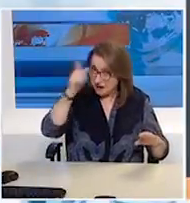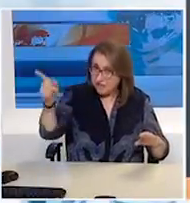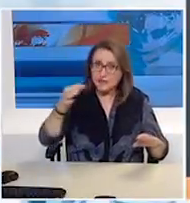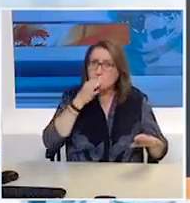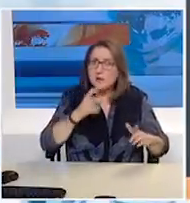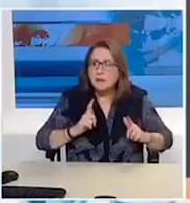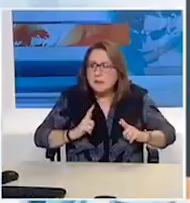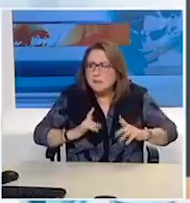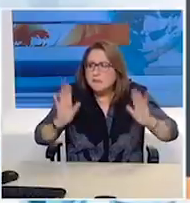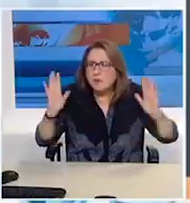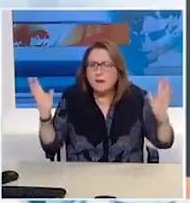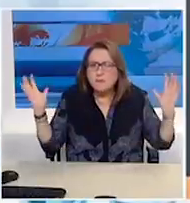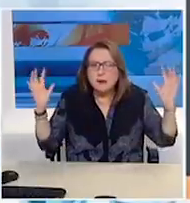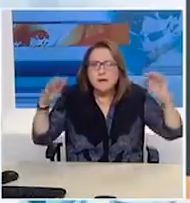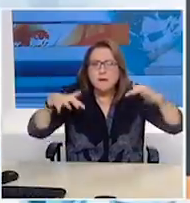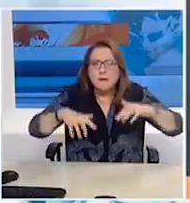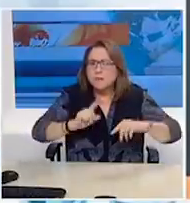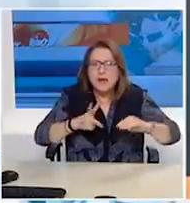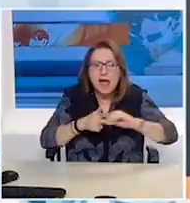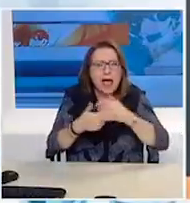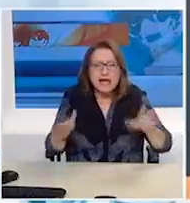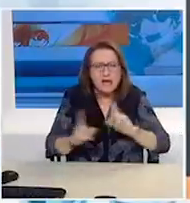το παραδέχτηκε δημόσια πριν λίγες ώρες.